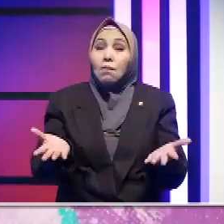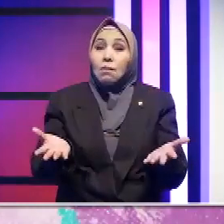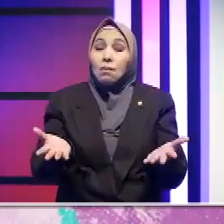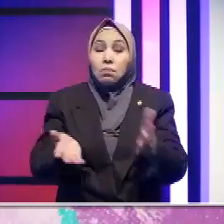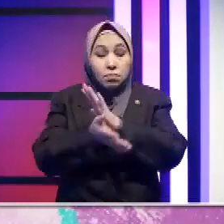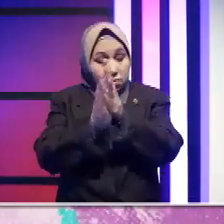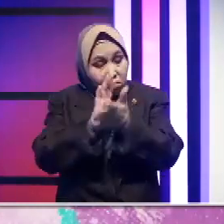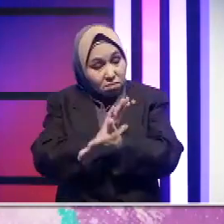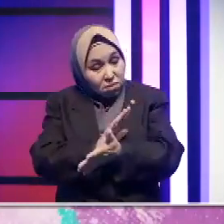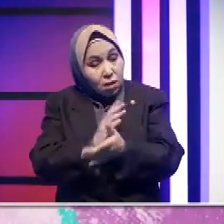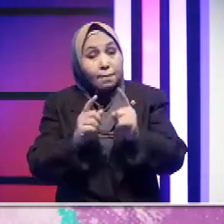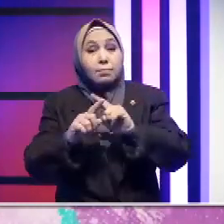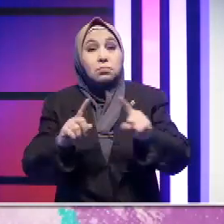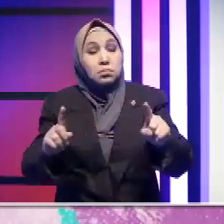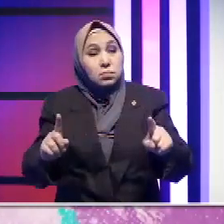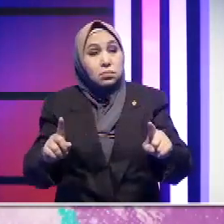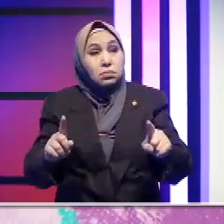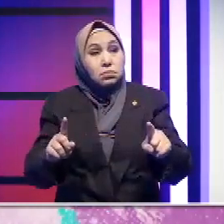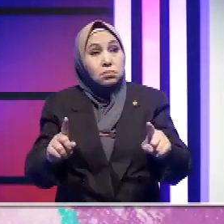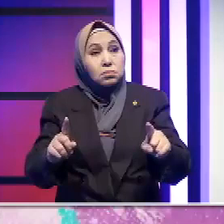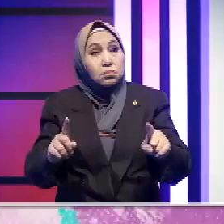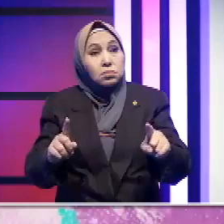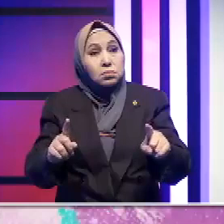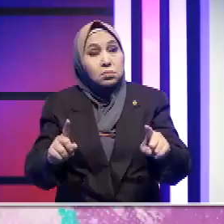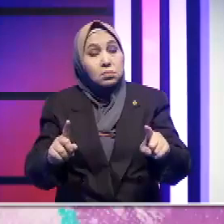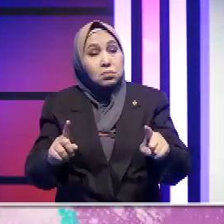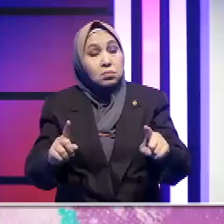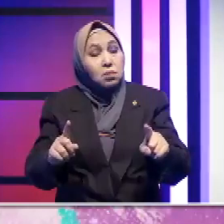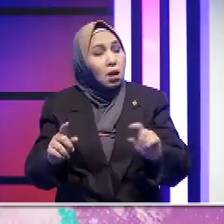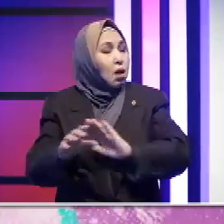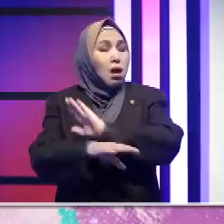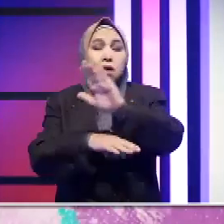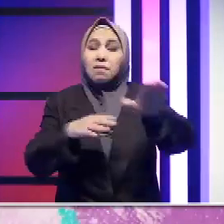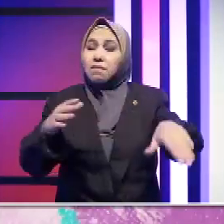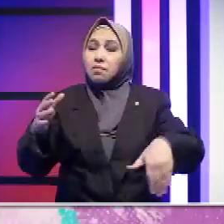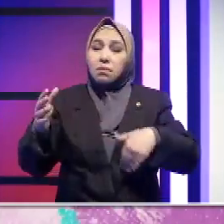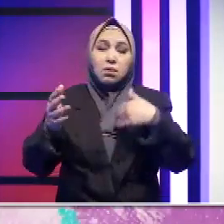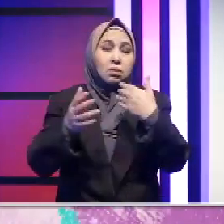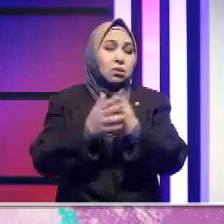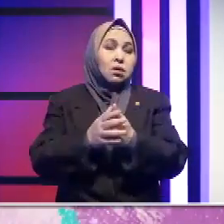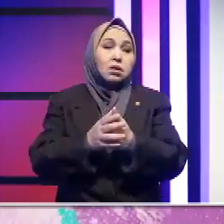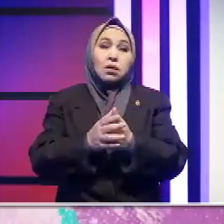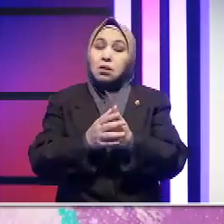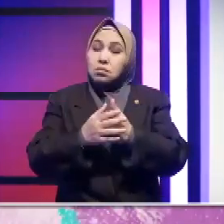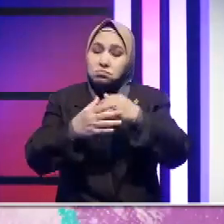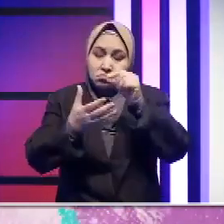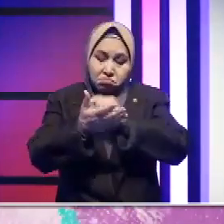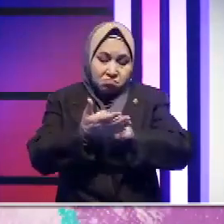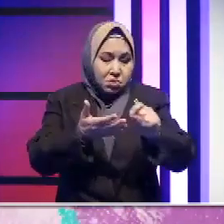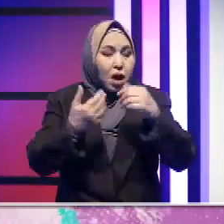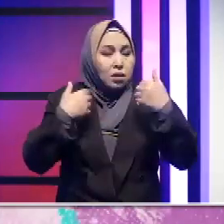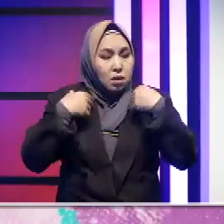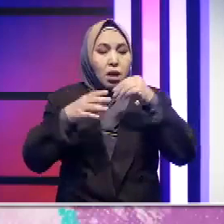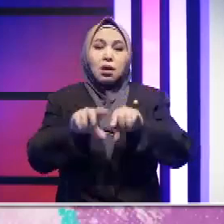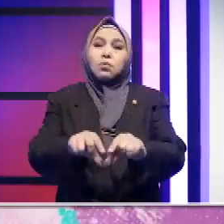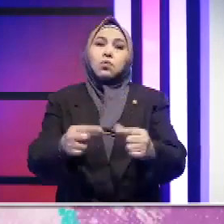Hai juga setia disik Hai mp3hits berikut inject road dah bangun Angkasa